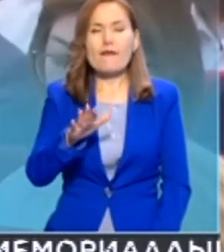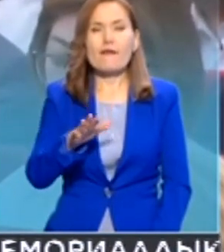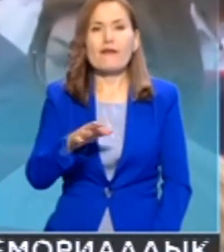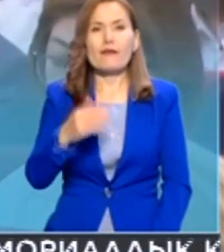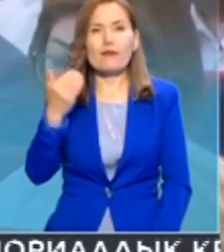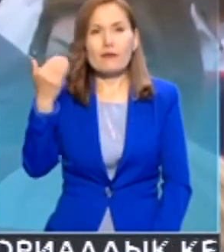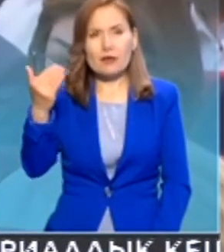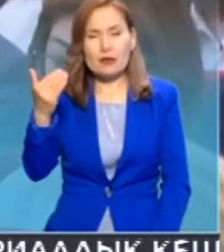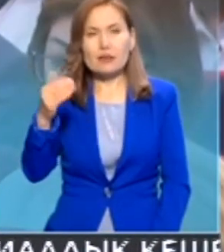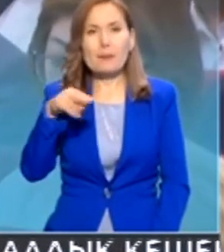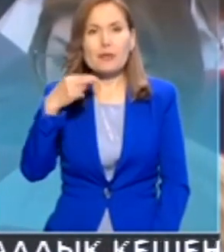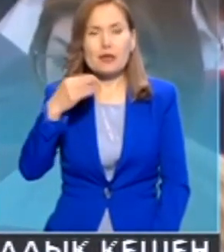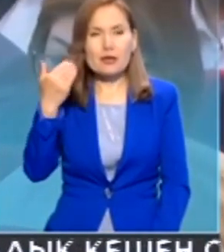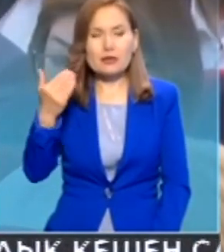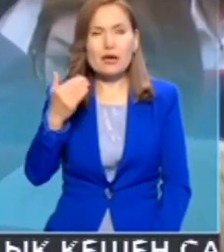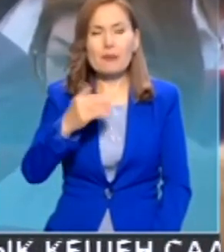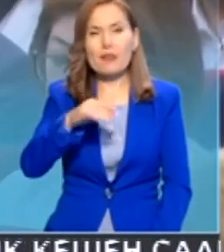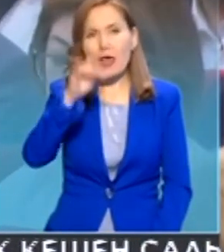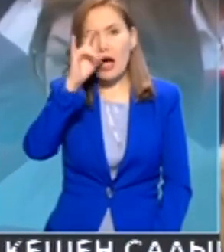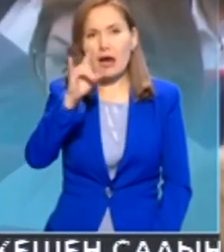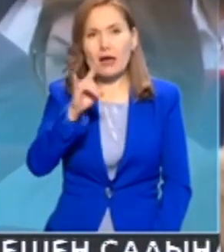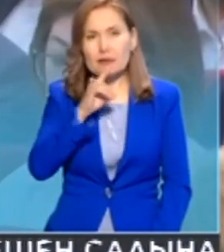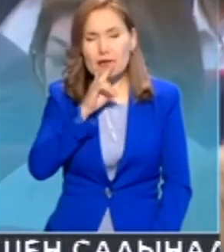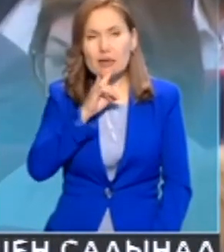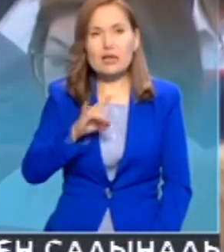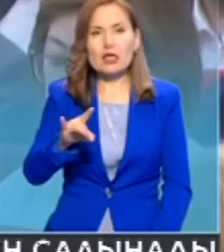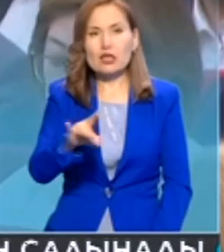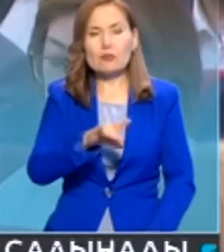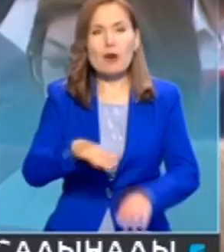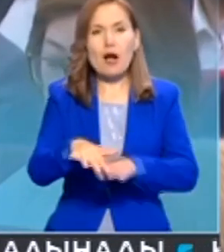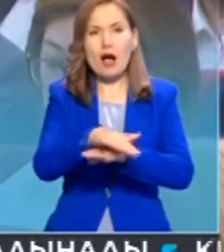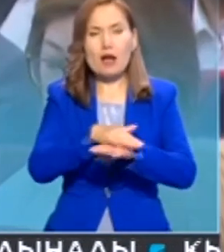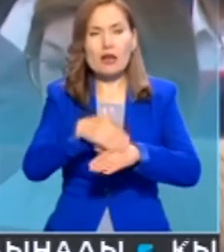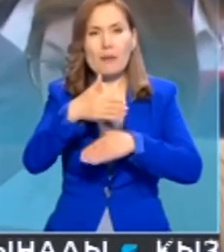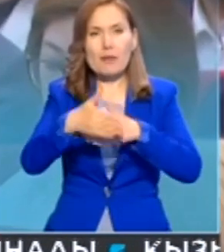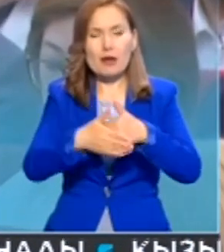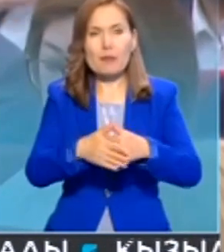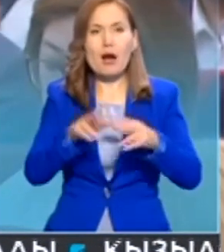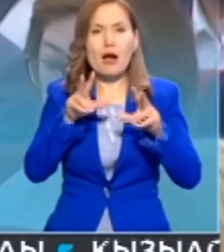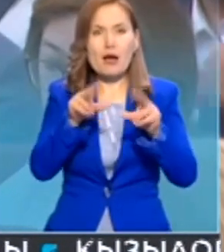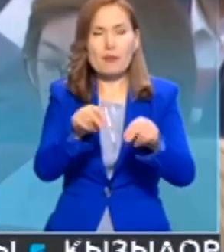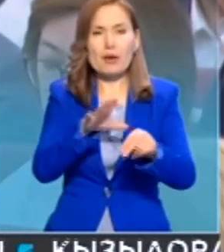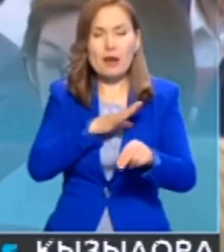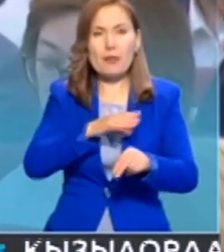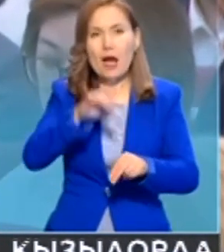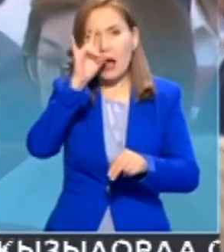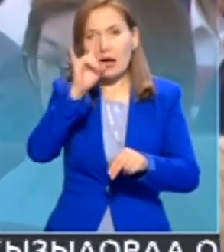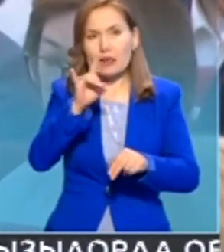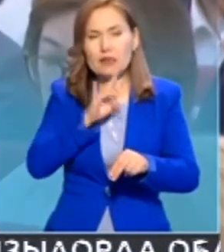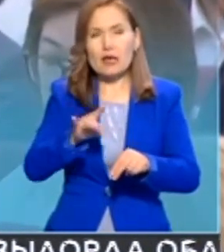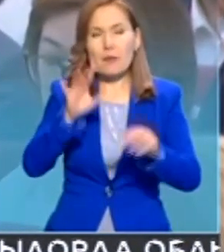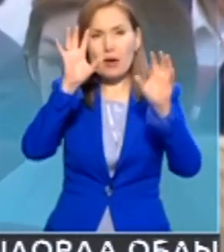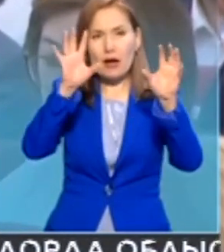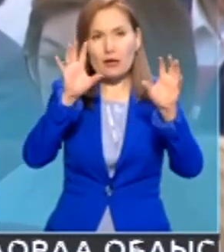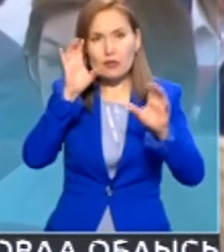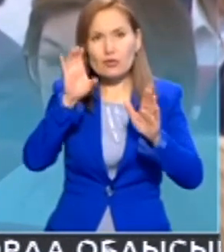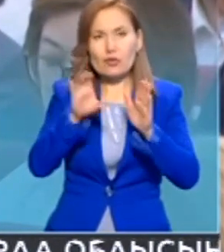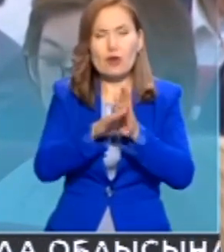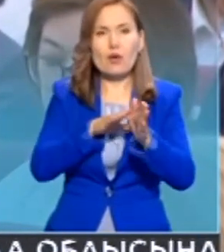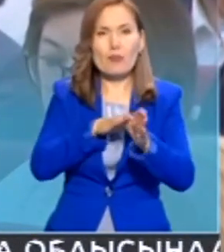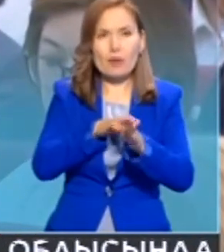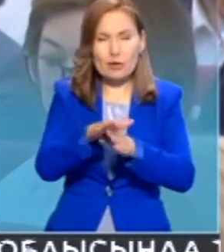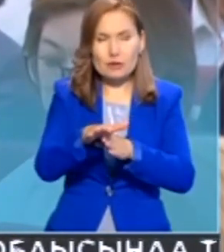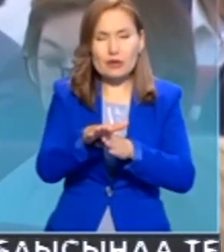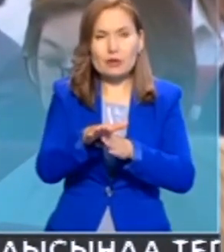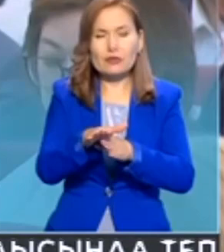конституциясын қолын қойып тұрып ант етті. Мен Қазақстан Республикасының конституциясын бұлжытпай оңдыруға